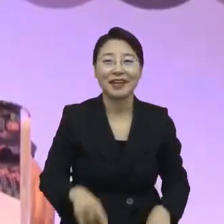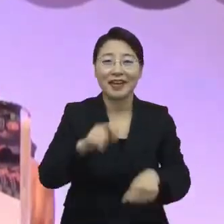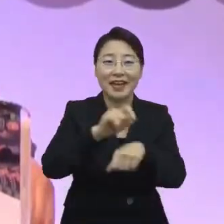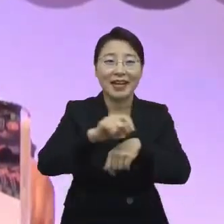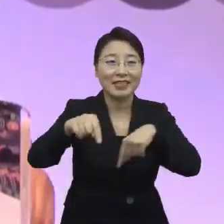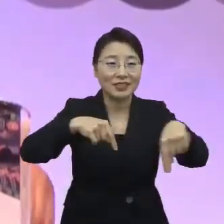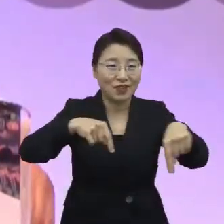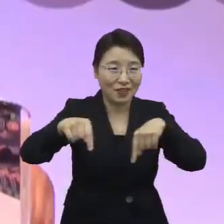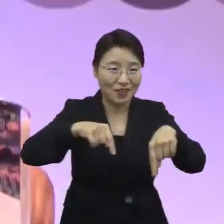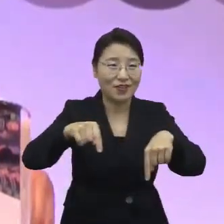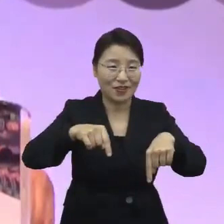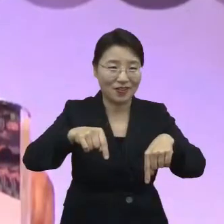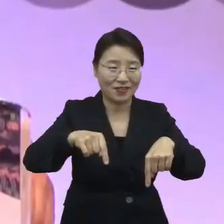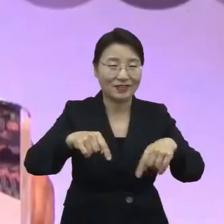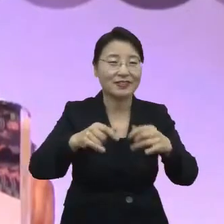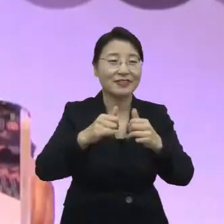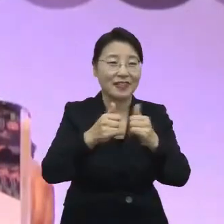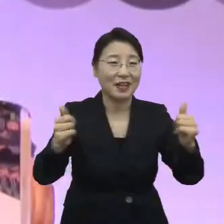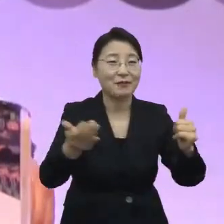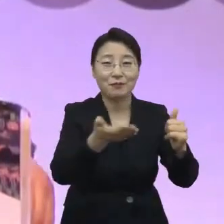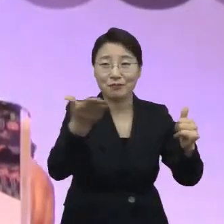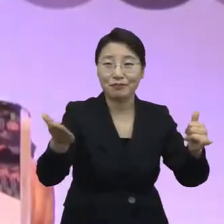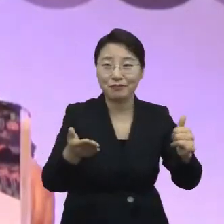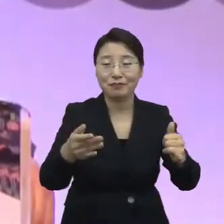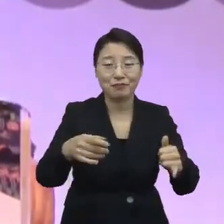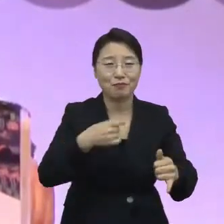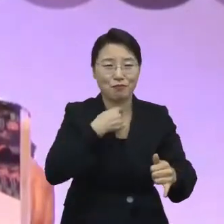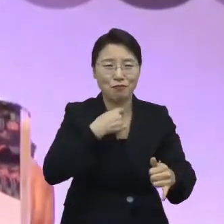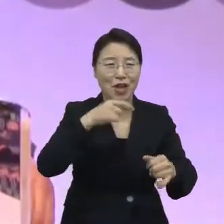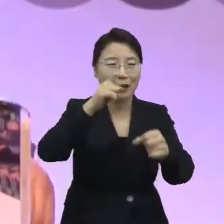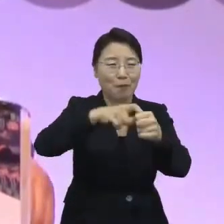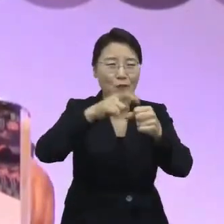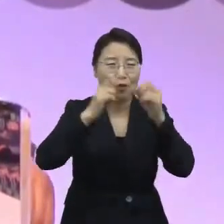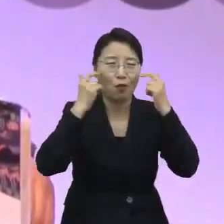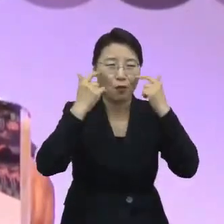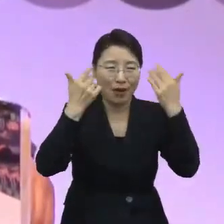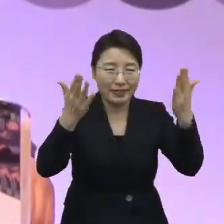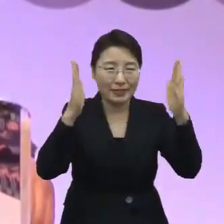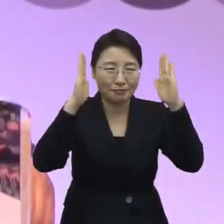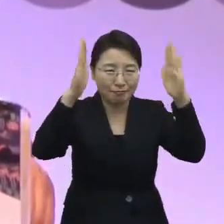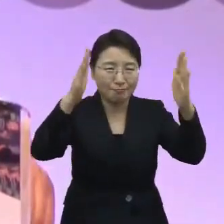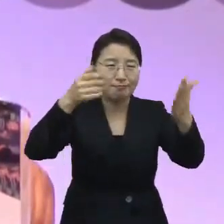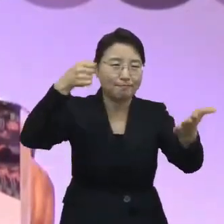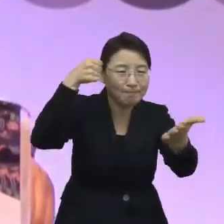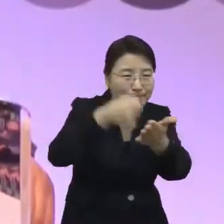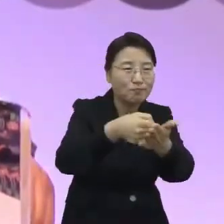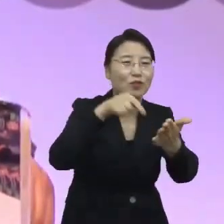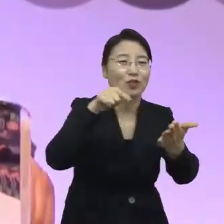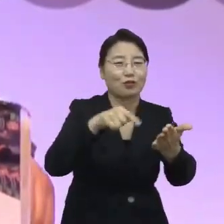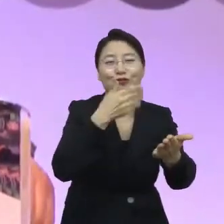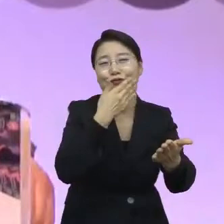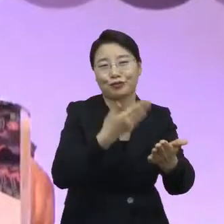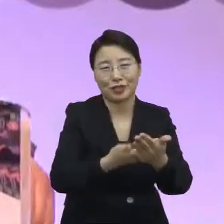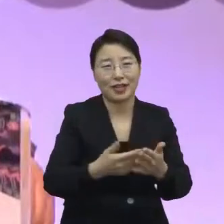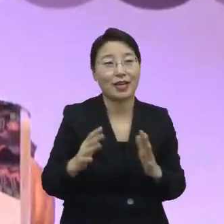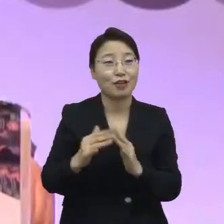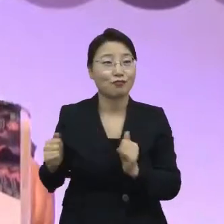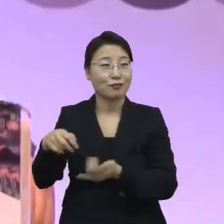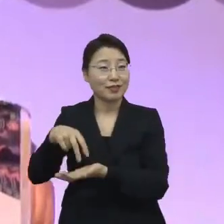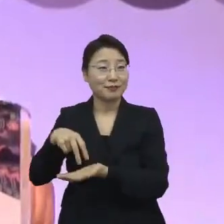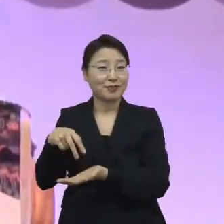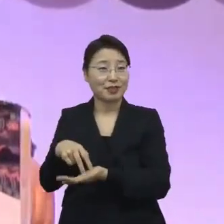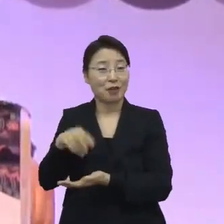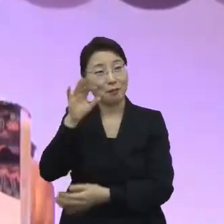행정정치 지도자들이 나아가고자 하는 방향을 분명히 하고 있다고 하는 것은 국민들의